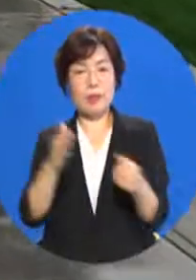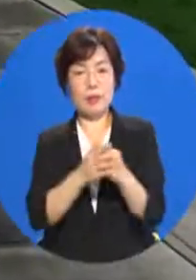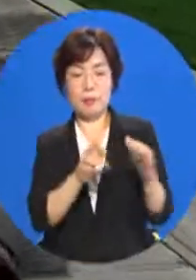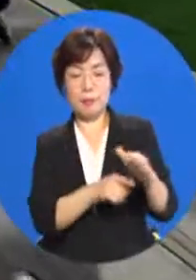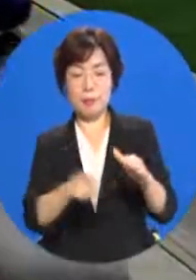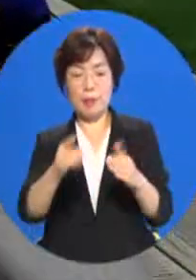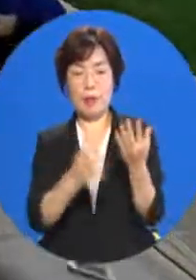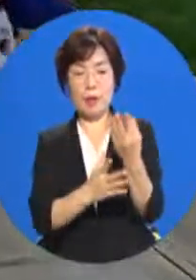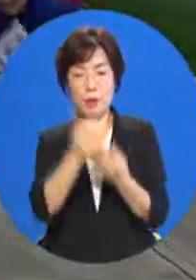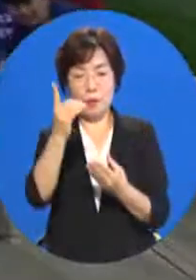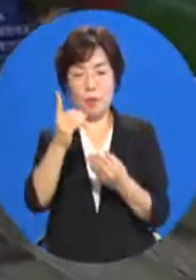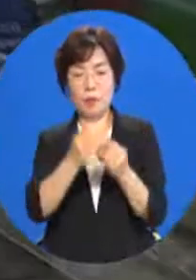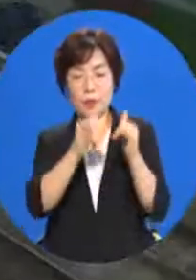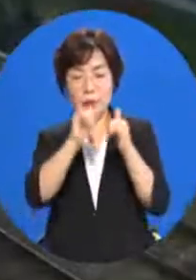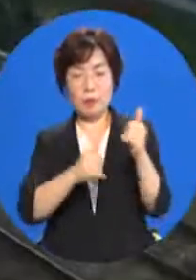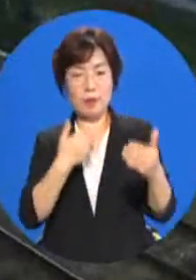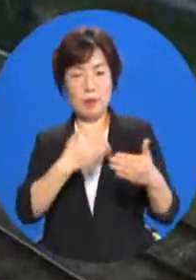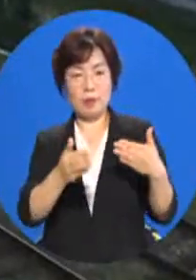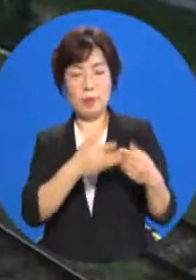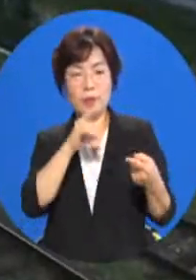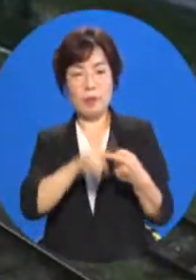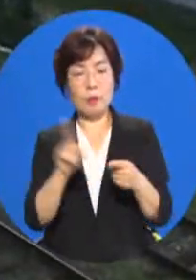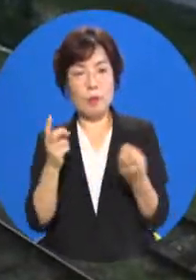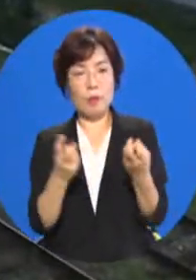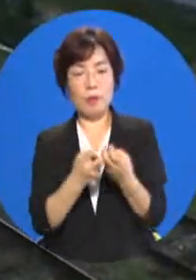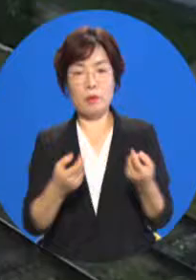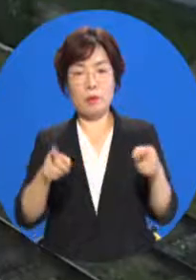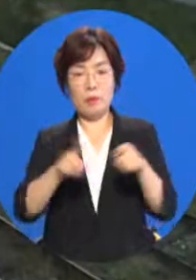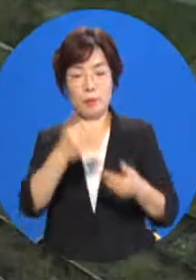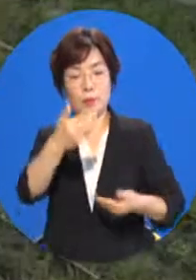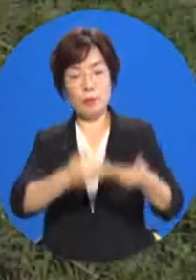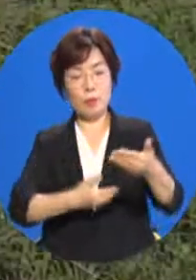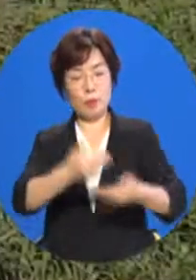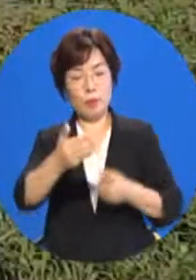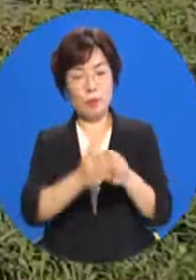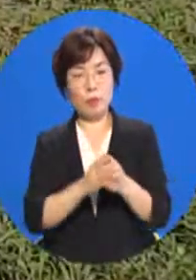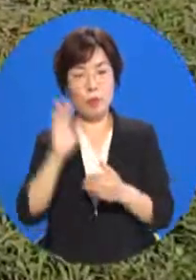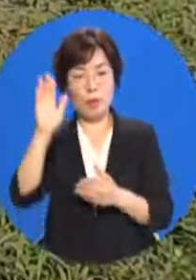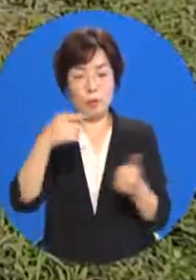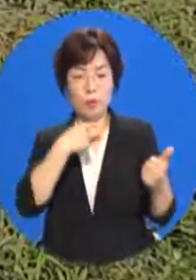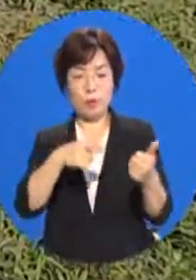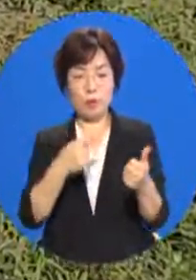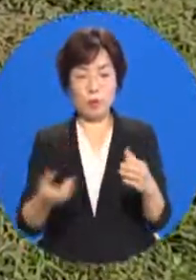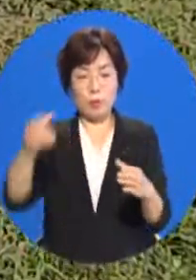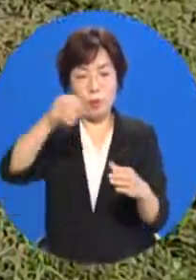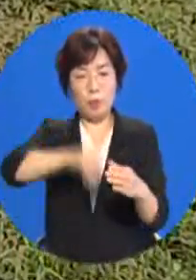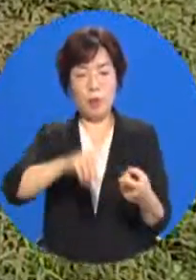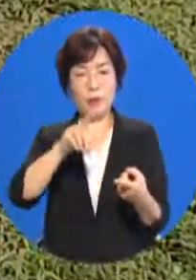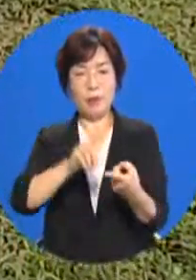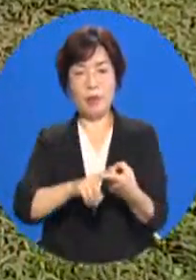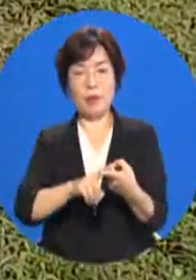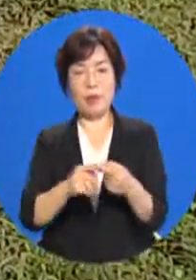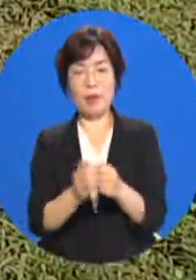선도적인 통일 역사 경험을 어떻게 함께 공유하고 교육에 반영할